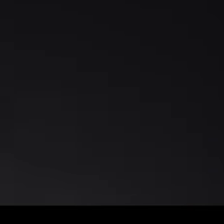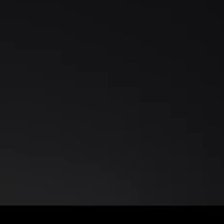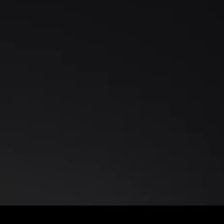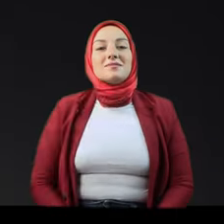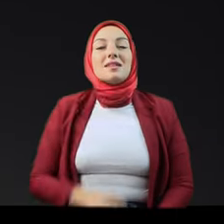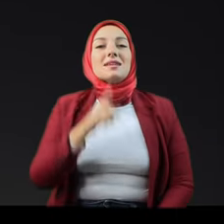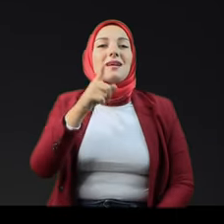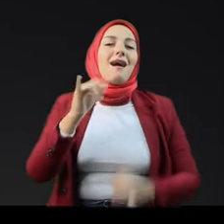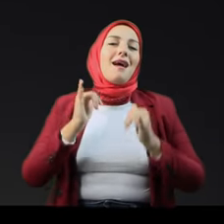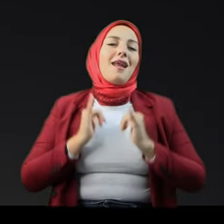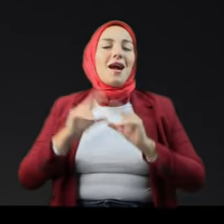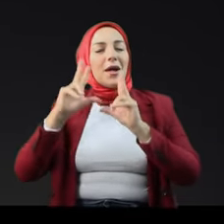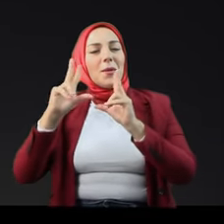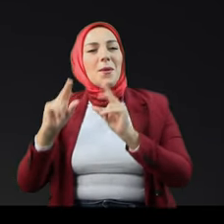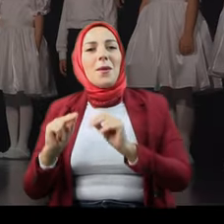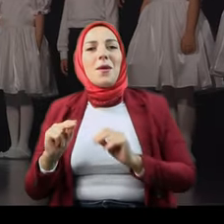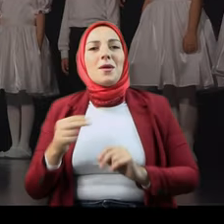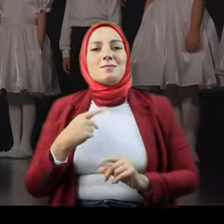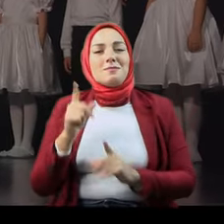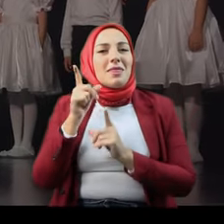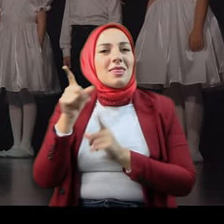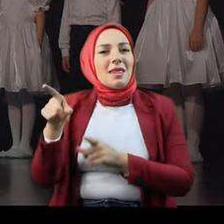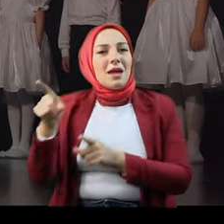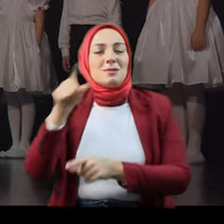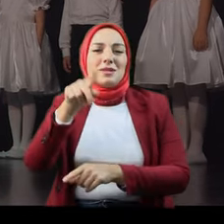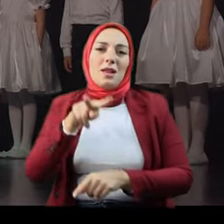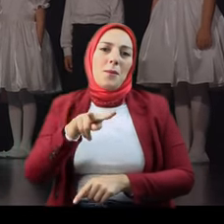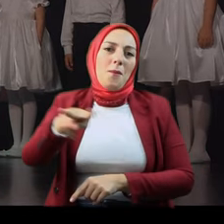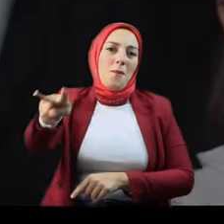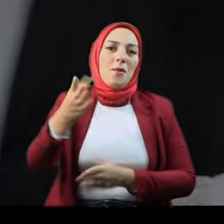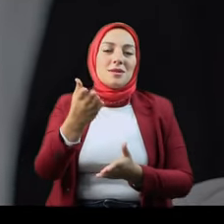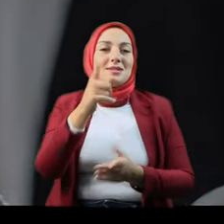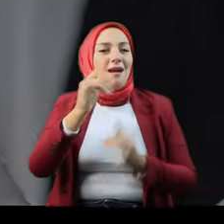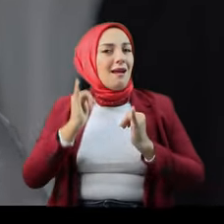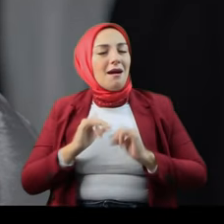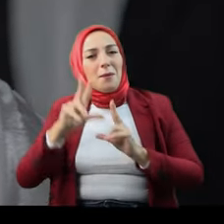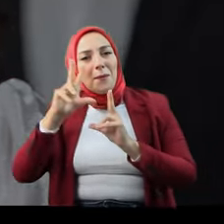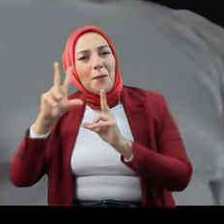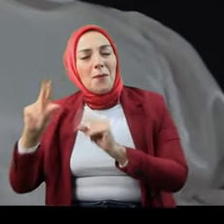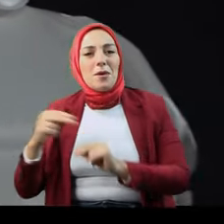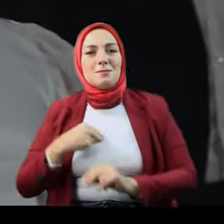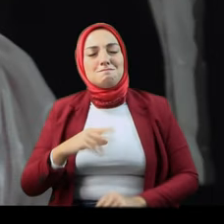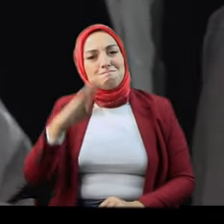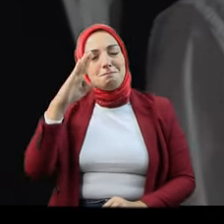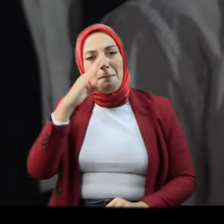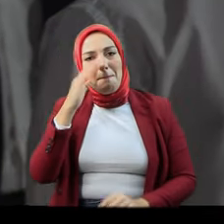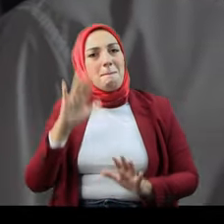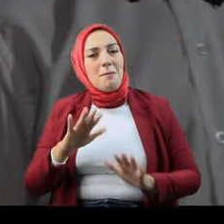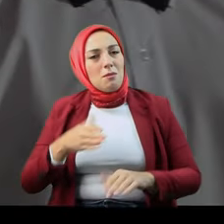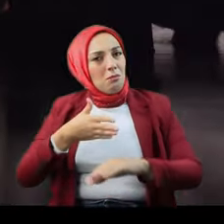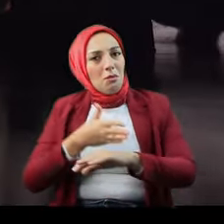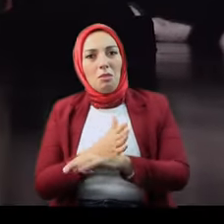kapılarını Sen rahat uyu rehberiyiz Biz yolunun Sen rahat uyu bekçisiz